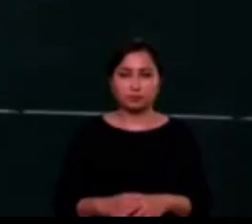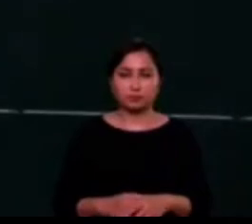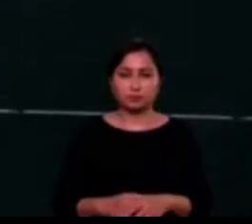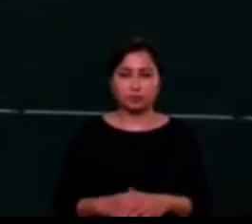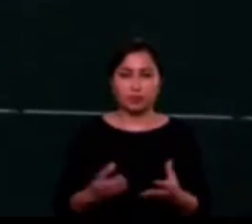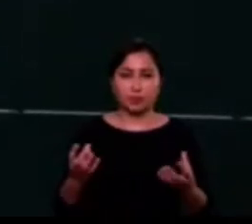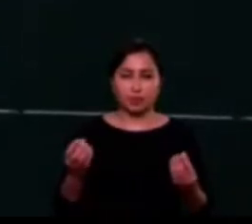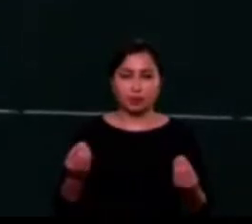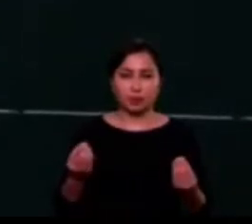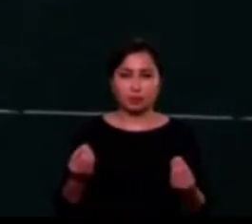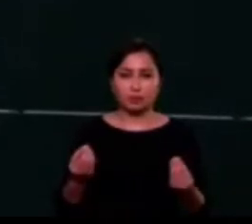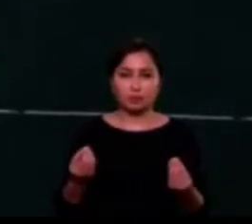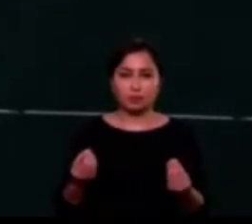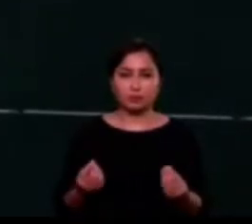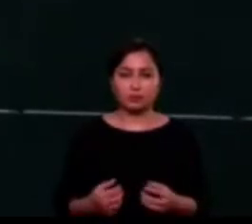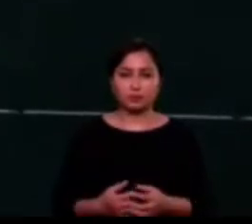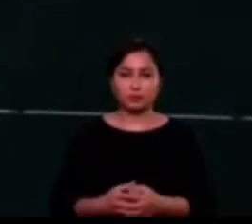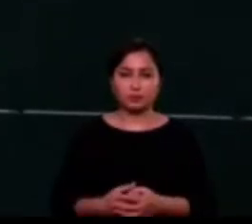И еще раз.